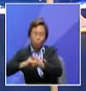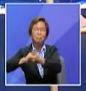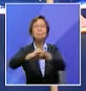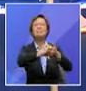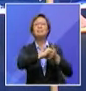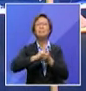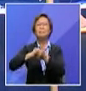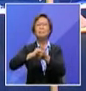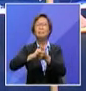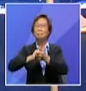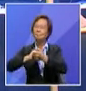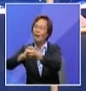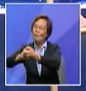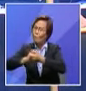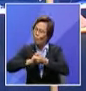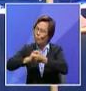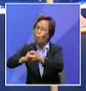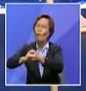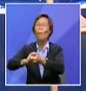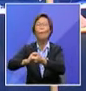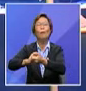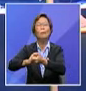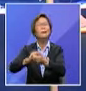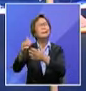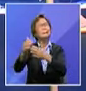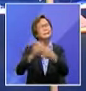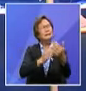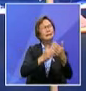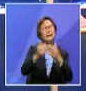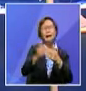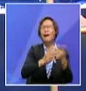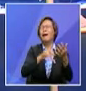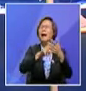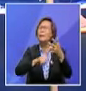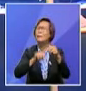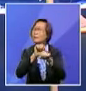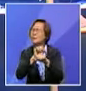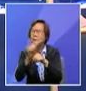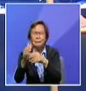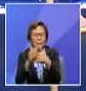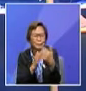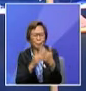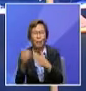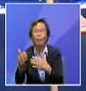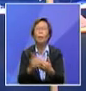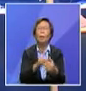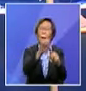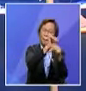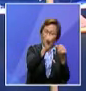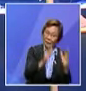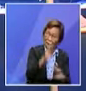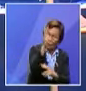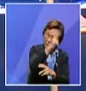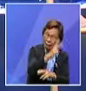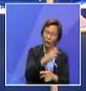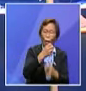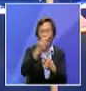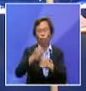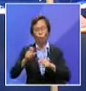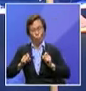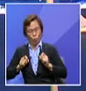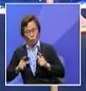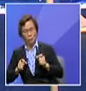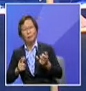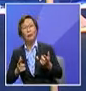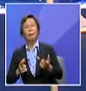antara satu sama lain, tidak mengira apa jua tugas sama ada penjawat awam, sektor